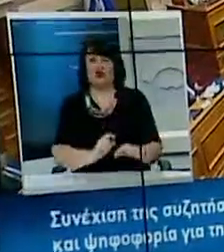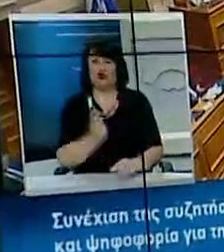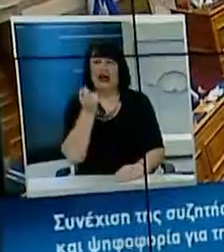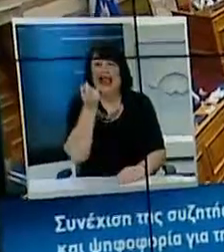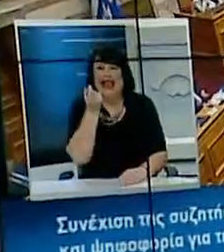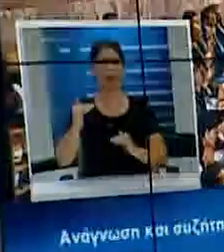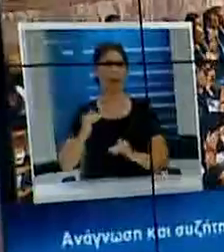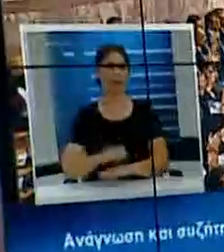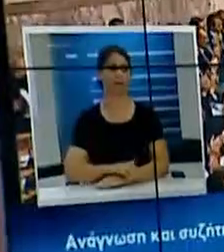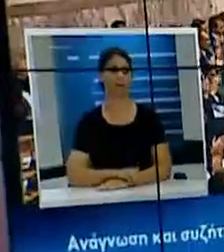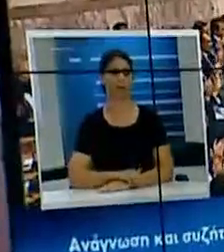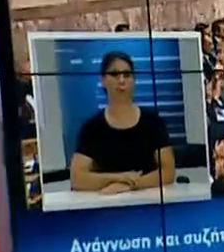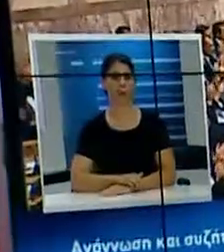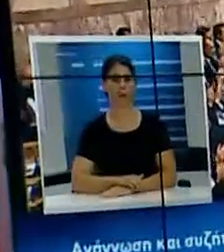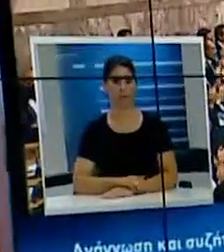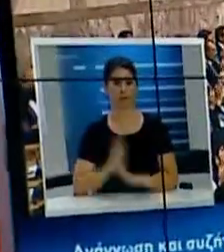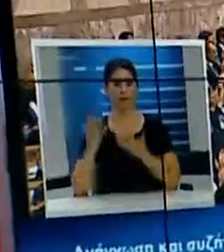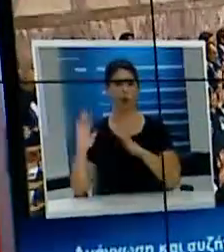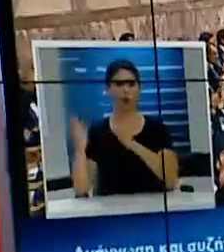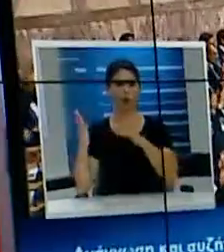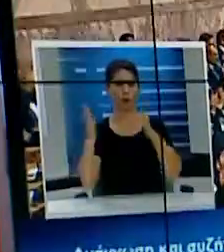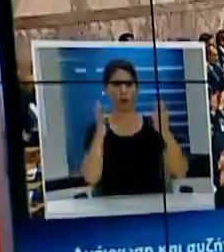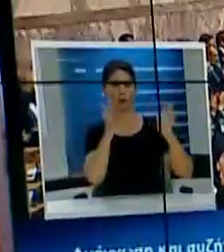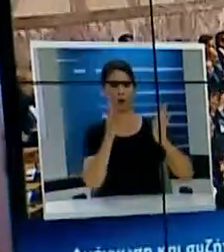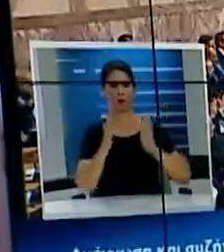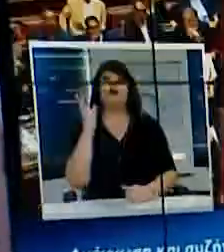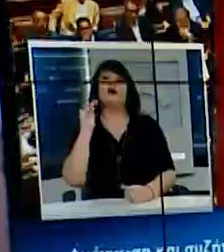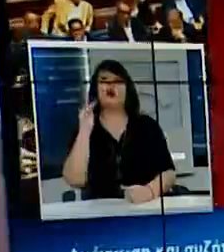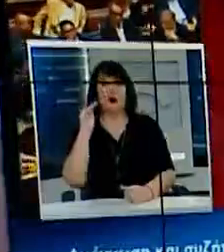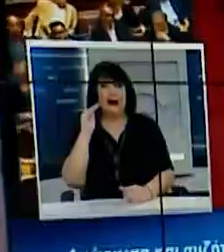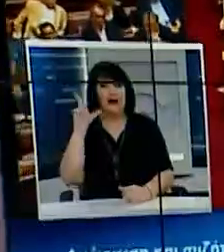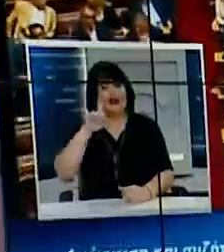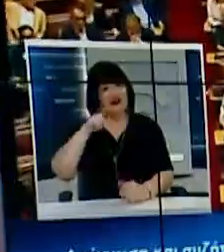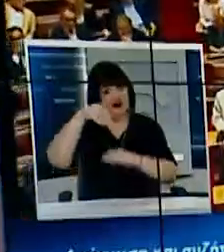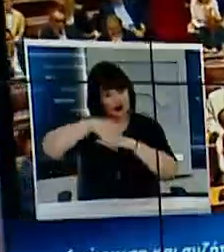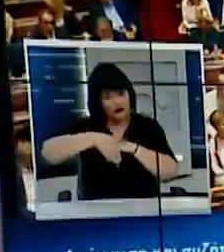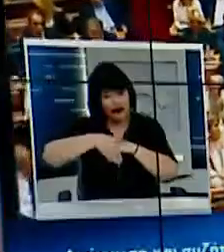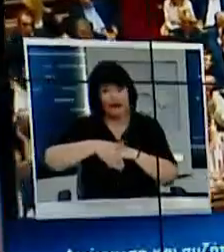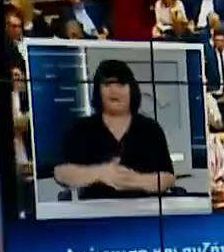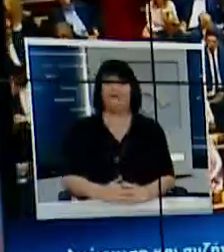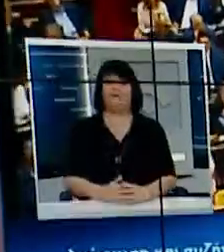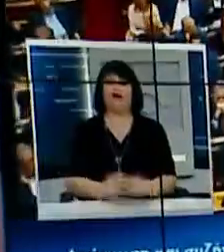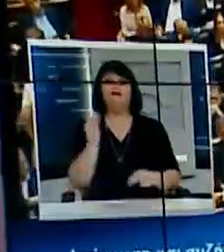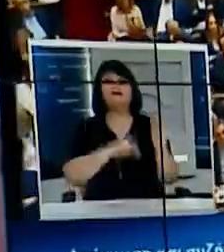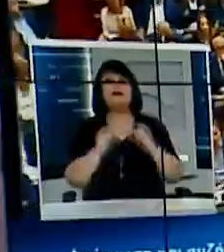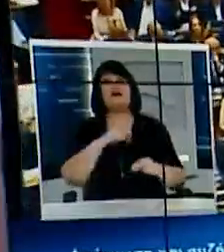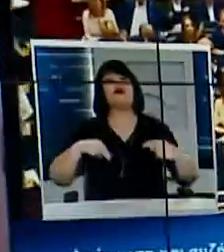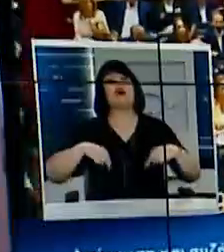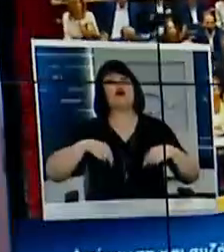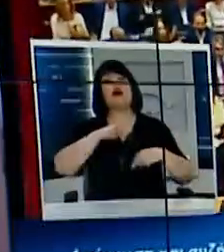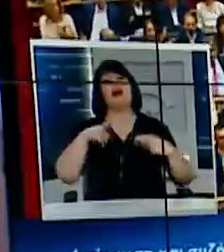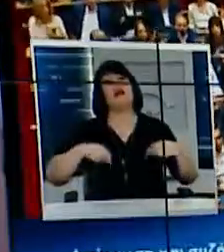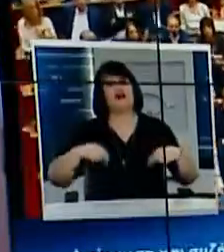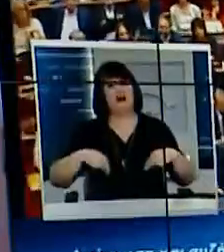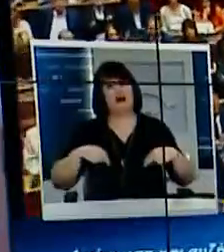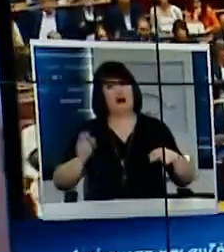εξελιχθούν τα κόμματα, οι οργανώσεις... Και οργανώσεις, αυτό που είπε, είναι πολύ σημαντικό. Δεν υπάρχει περίπτωση να